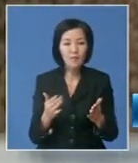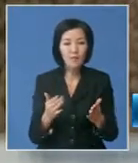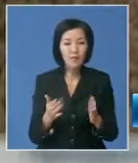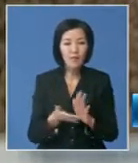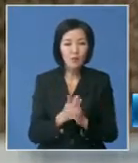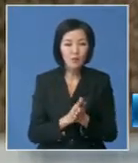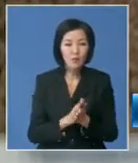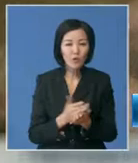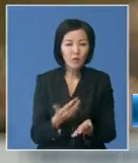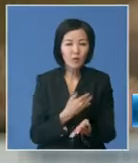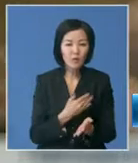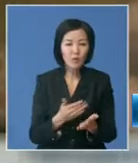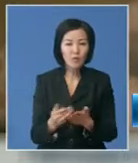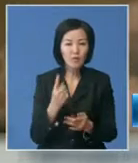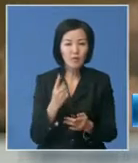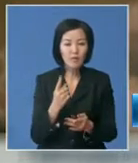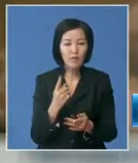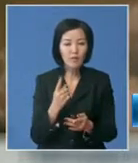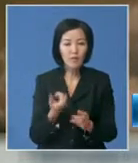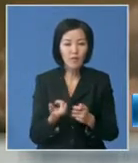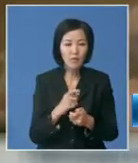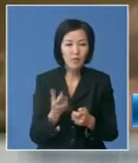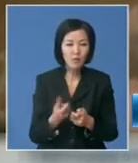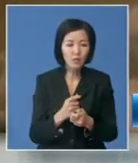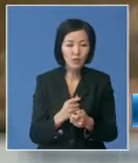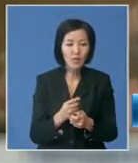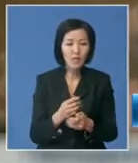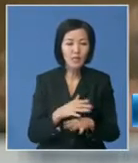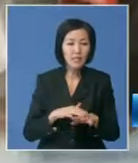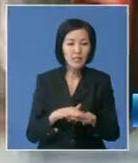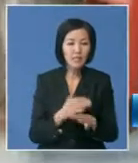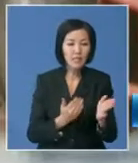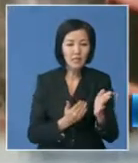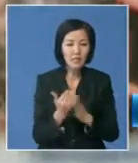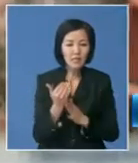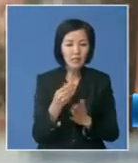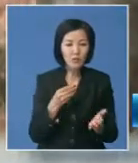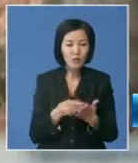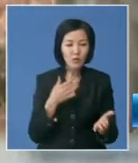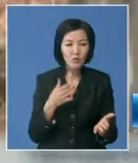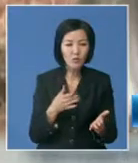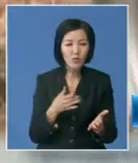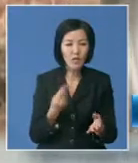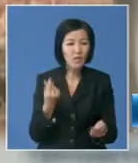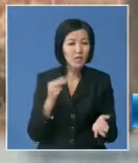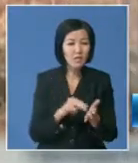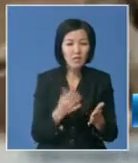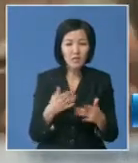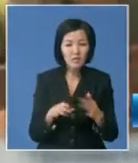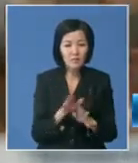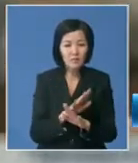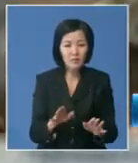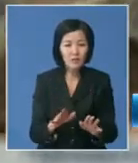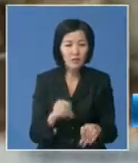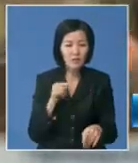приходится потребителям стоимость одного из главных социальных продуктов на рынках растет с каждым днем роста цен не бежать влиять на это